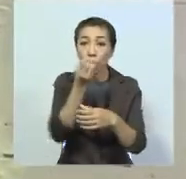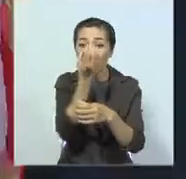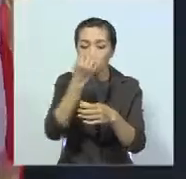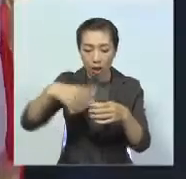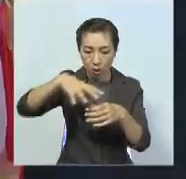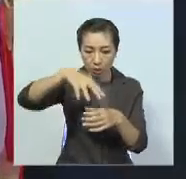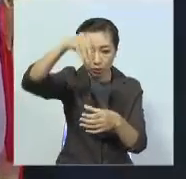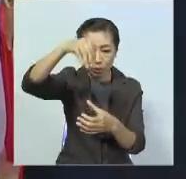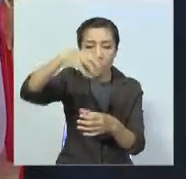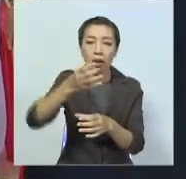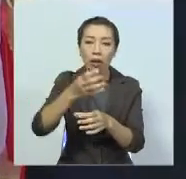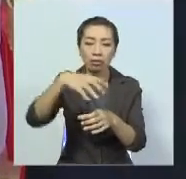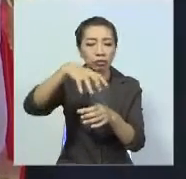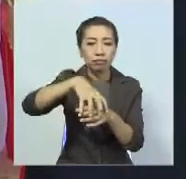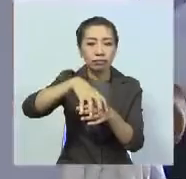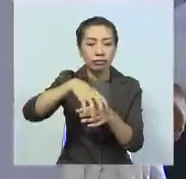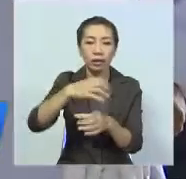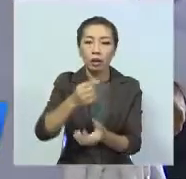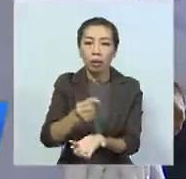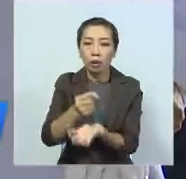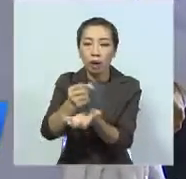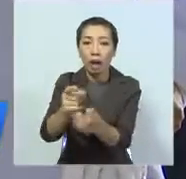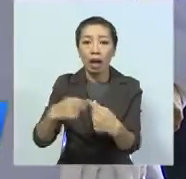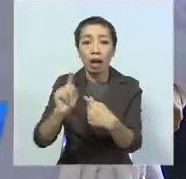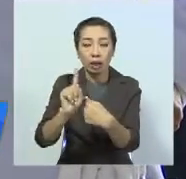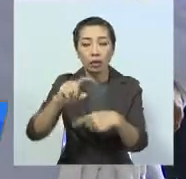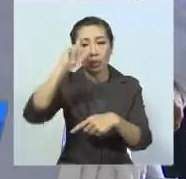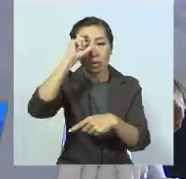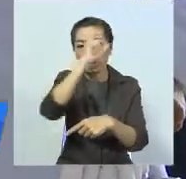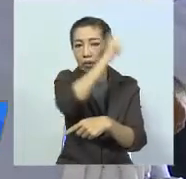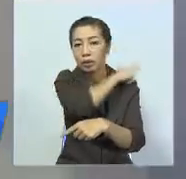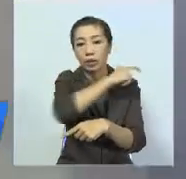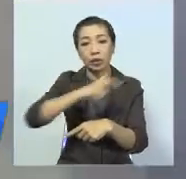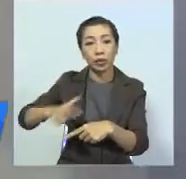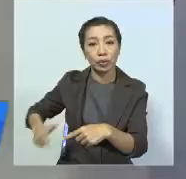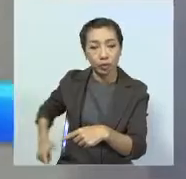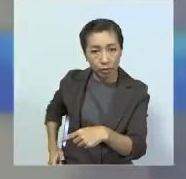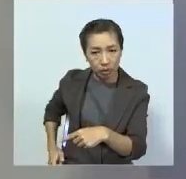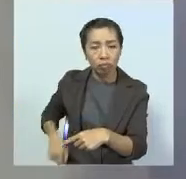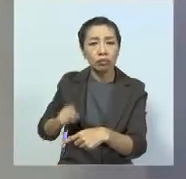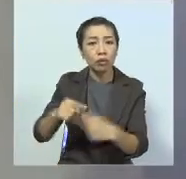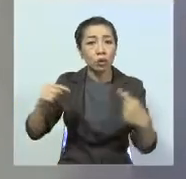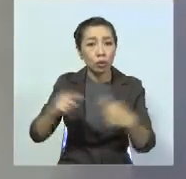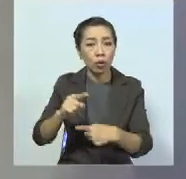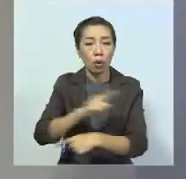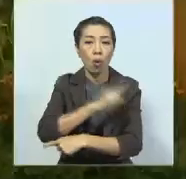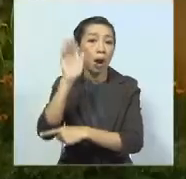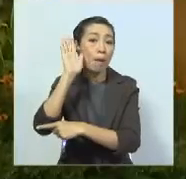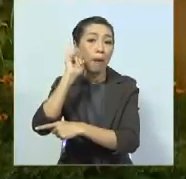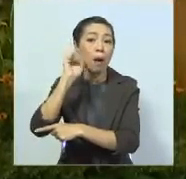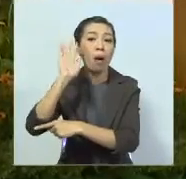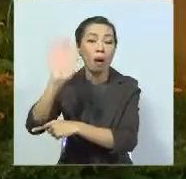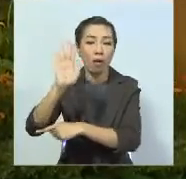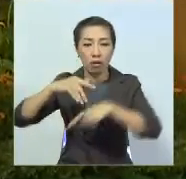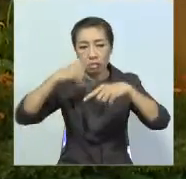ดอกไม้สดถวายแด่พระบาทสมเด็จพระปรมินทรมหาภูมิพลอดุลยเดชบรมนาถบพิตรเนื่องในวันพระบิดา